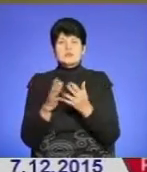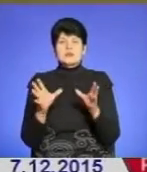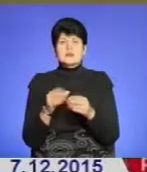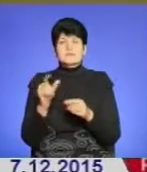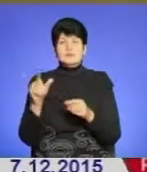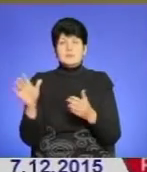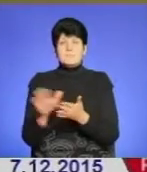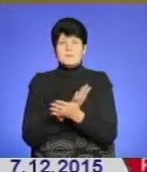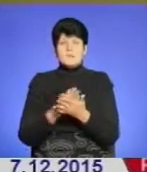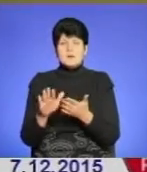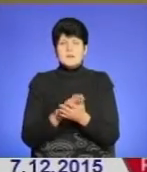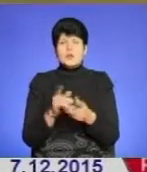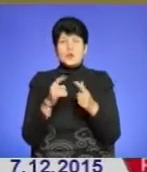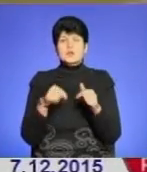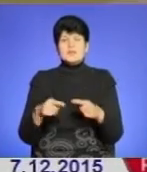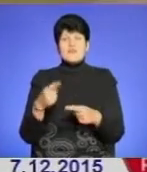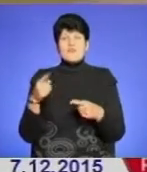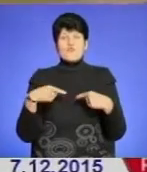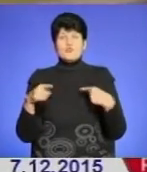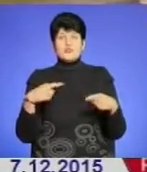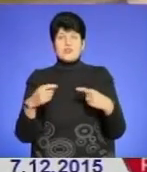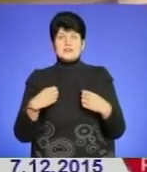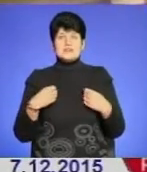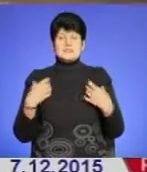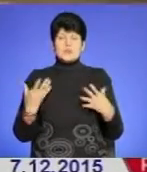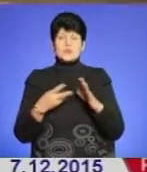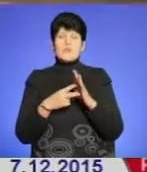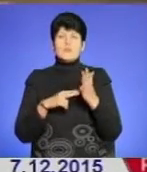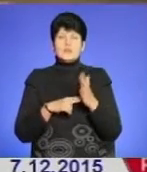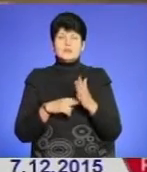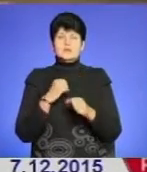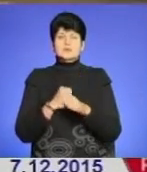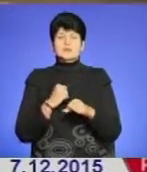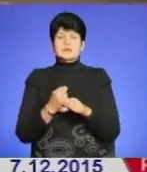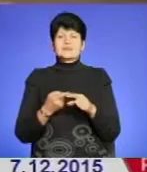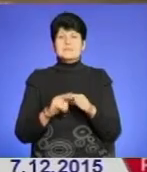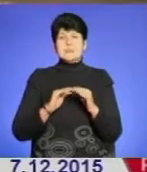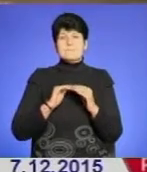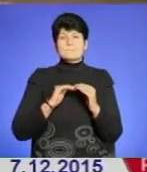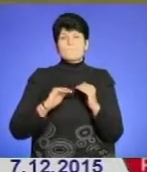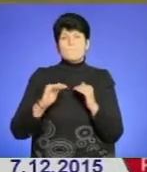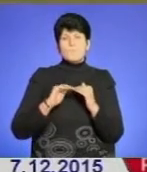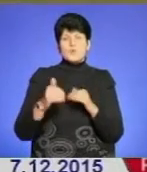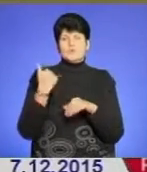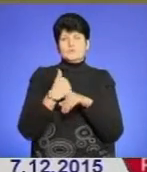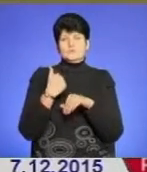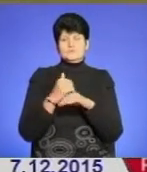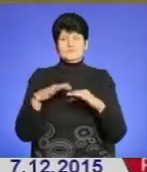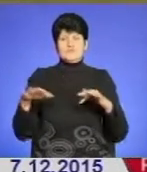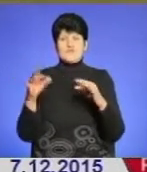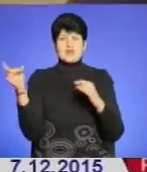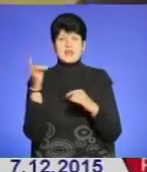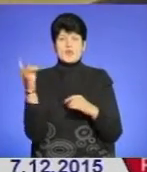жителями прибрали його та організували футбольне свято. У планах – зробити це поле головною футбольною ареною